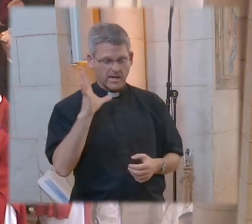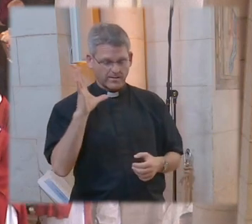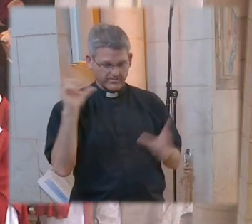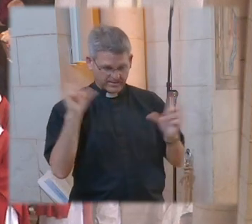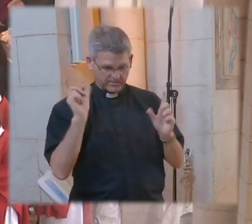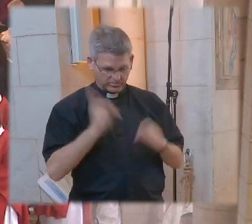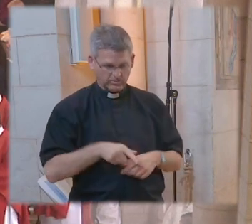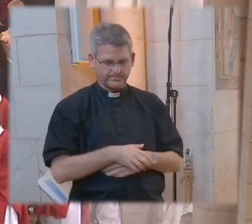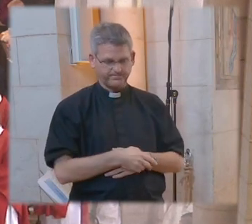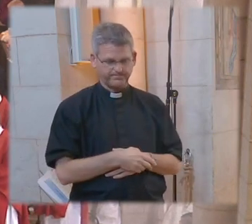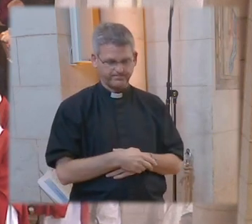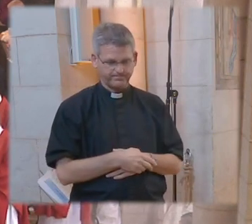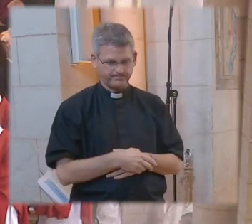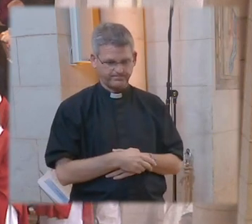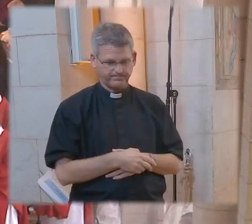feiern.